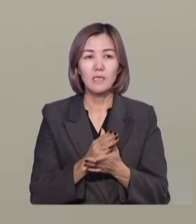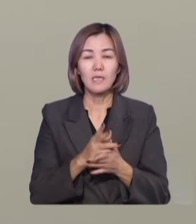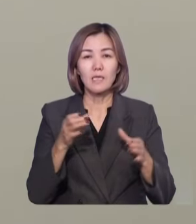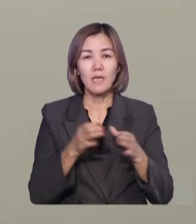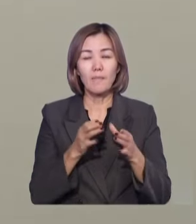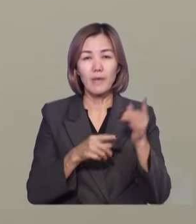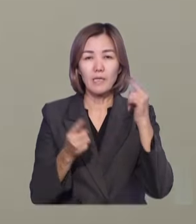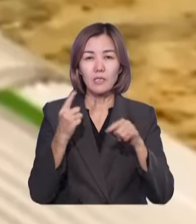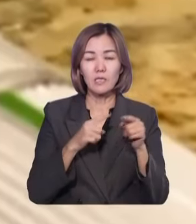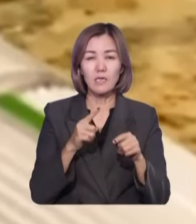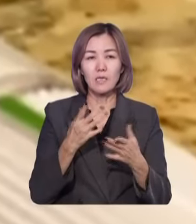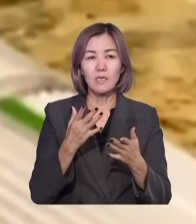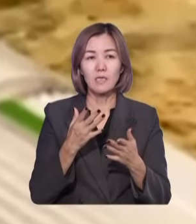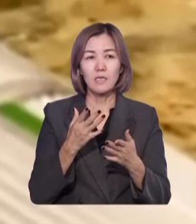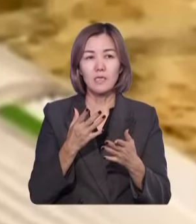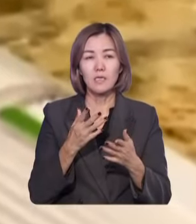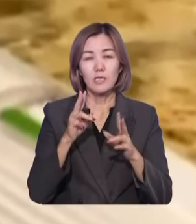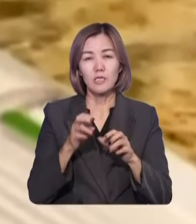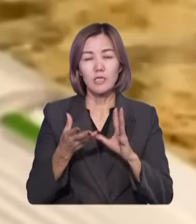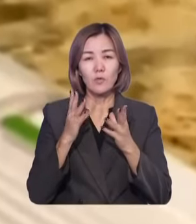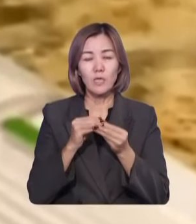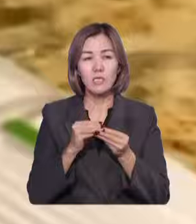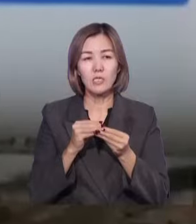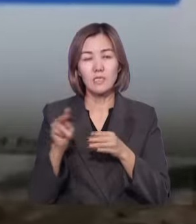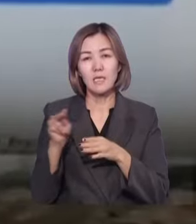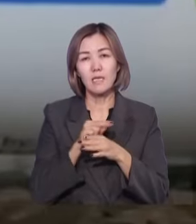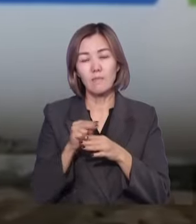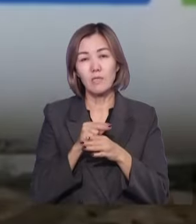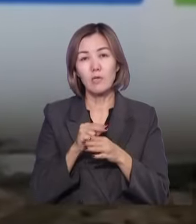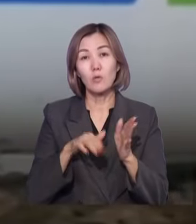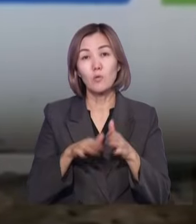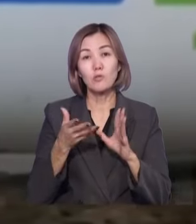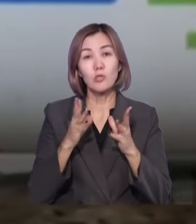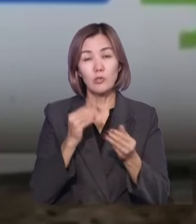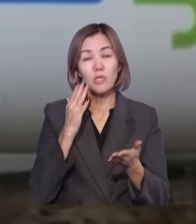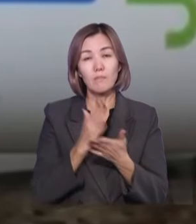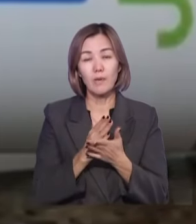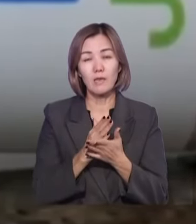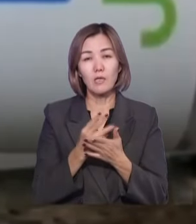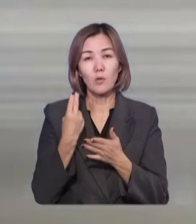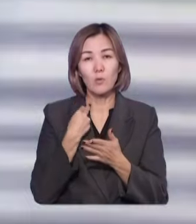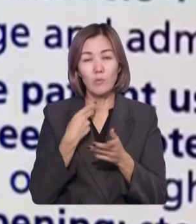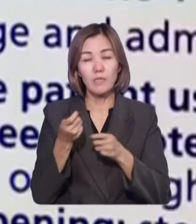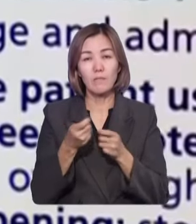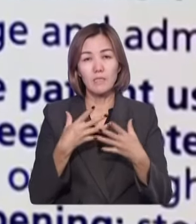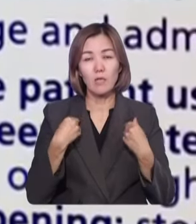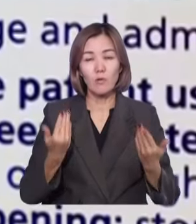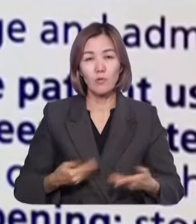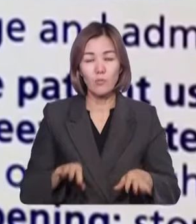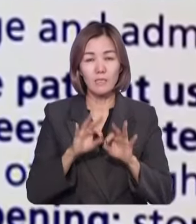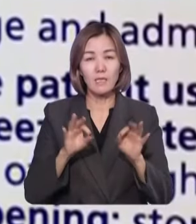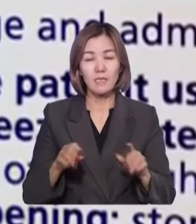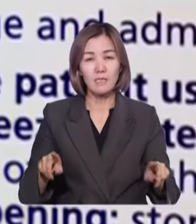шығарған инъекциялық мунжары. Зерттеу нәтижесінде емдік препарат оң нәтиже көрсеткен. Ұлыбритания билігі салауатты өмір салтын